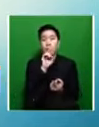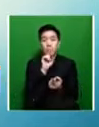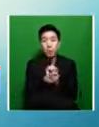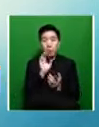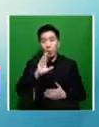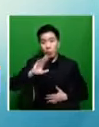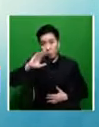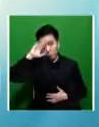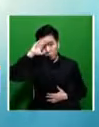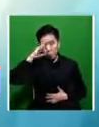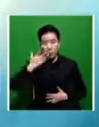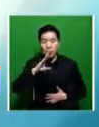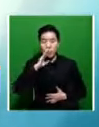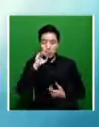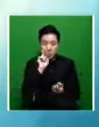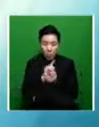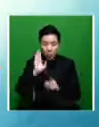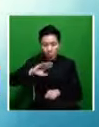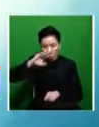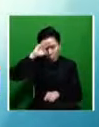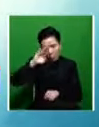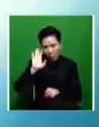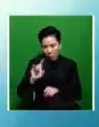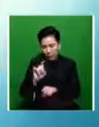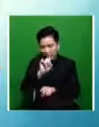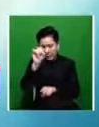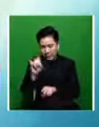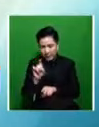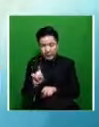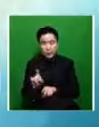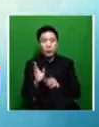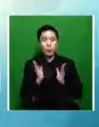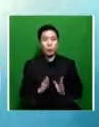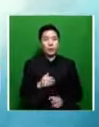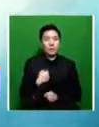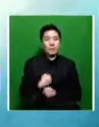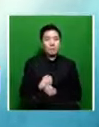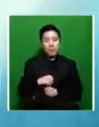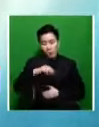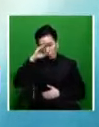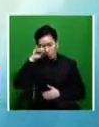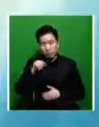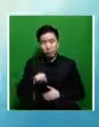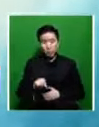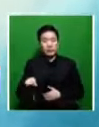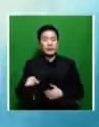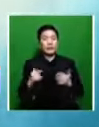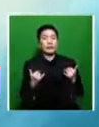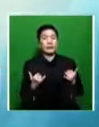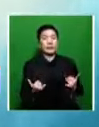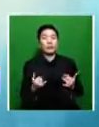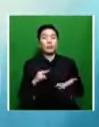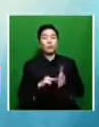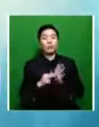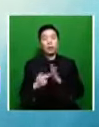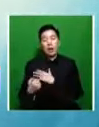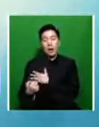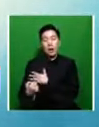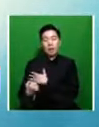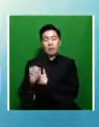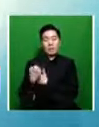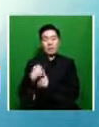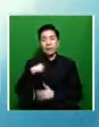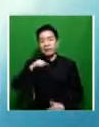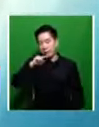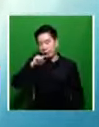ยนะครับหรือหากพบผู้ที่สงสัยนะครับตัวเจ้าพนักงานควบคุมโรคนะครับทางด้านนี้เนี่ยก็จะมีอำนาจในเรื่องของการ